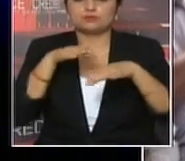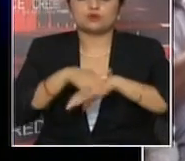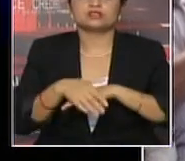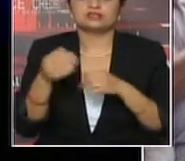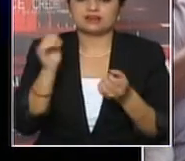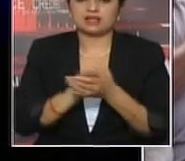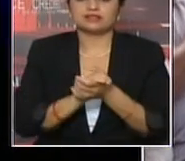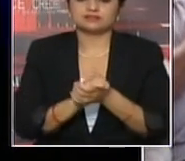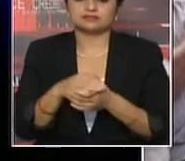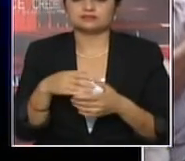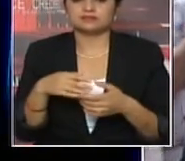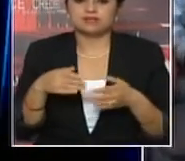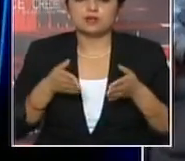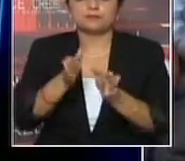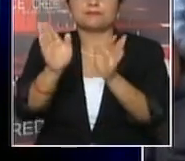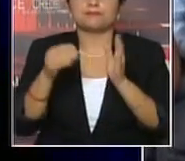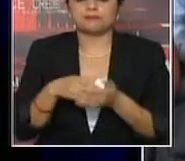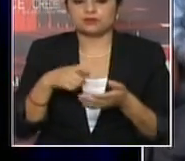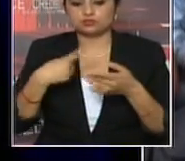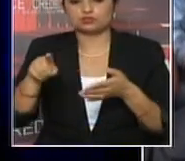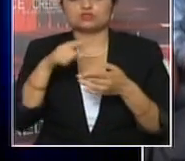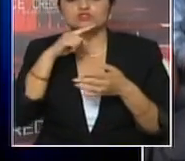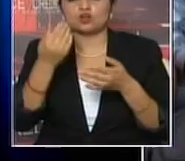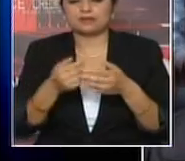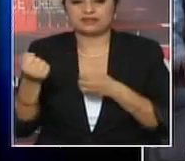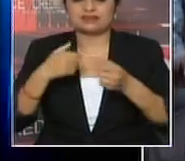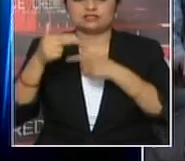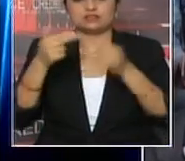परिवर्तन गरेर चलाए र रुट इजाजत नलिई चलाएको भेटिए